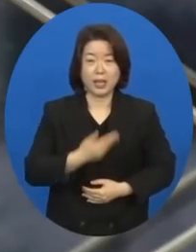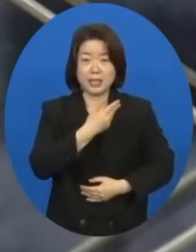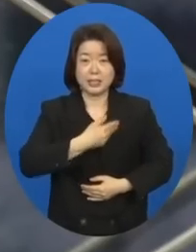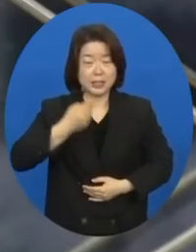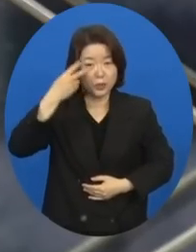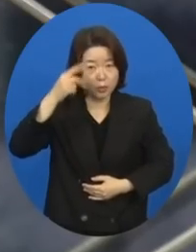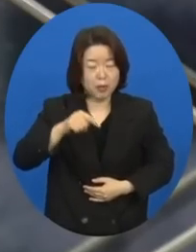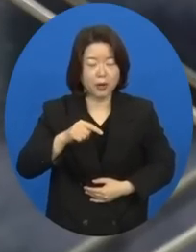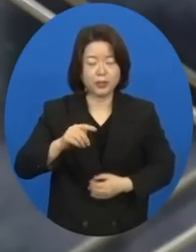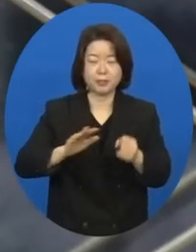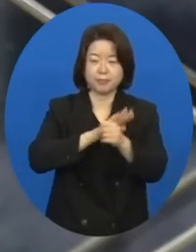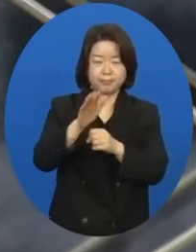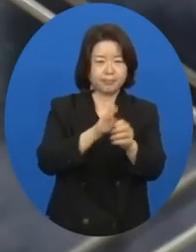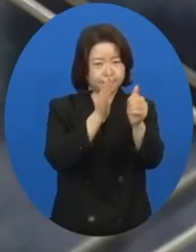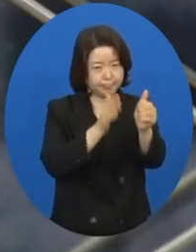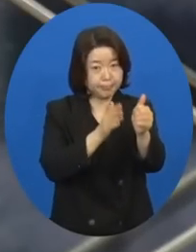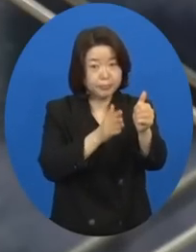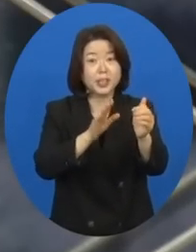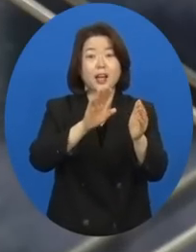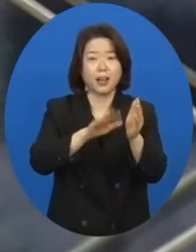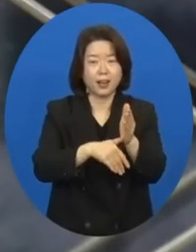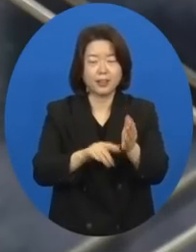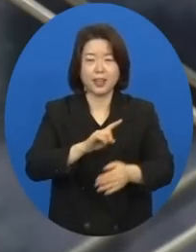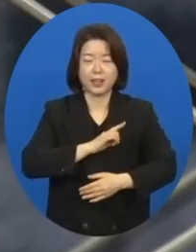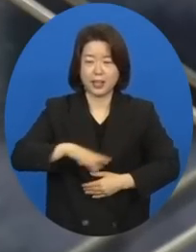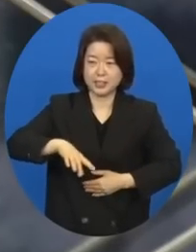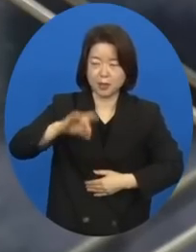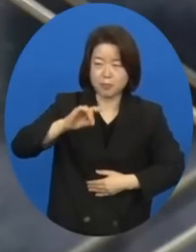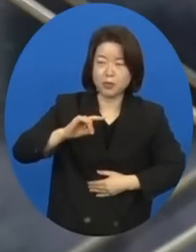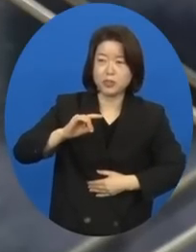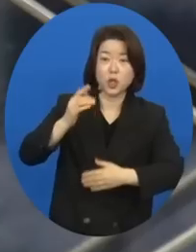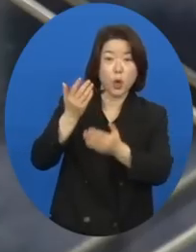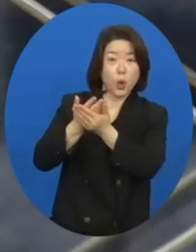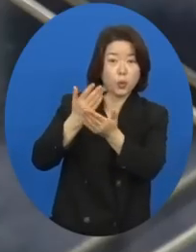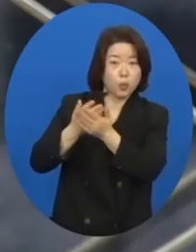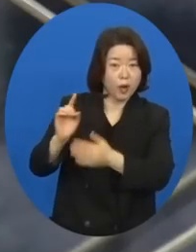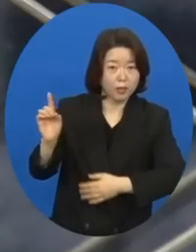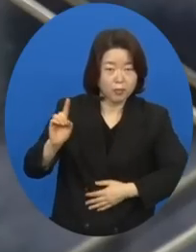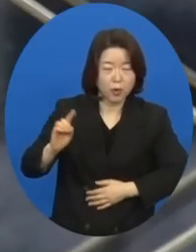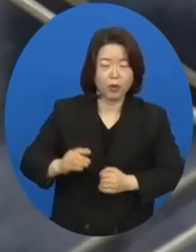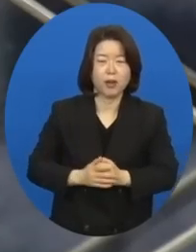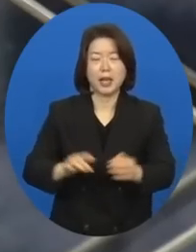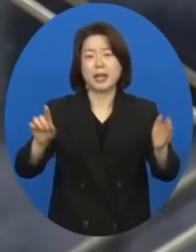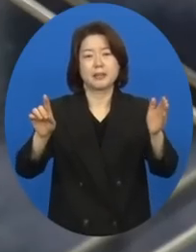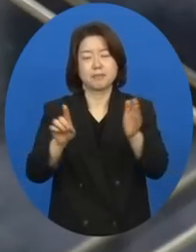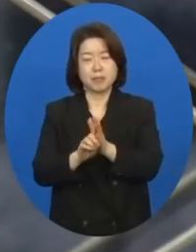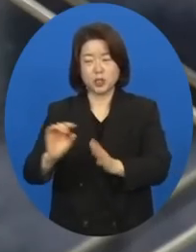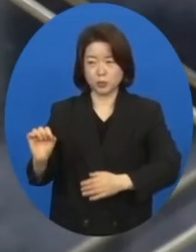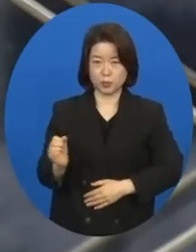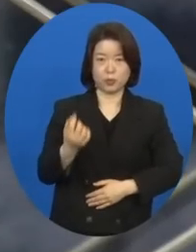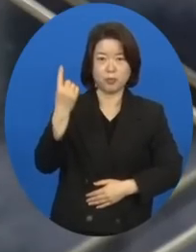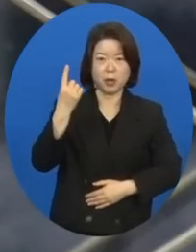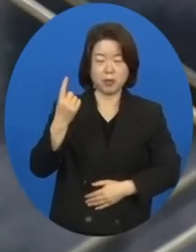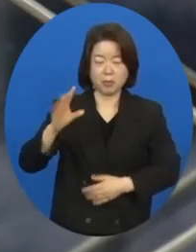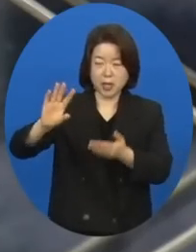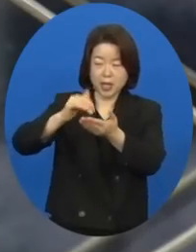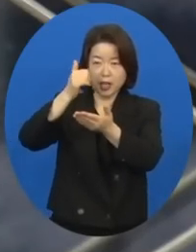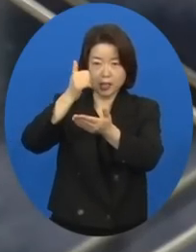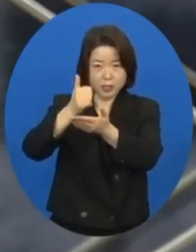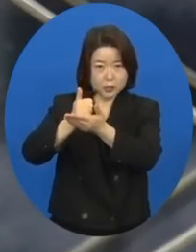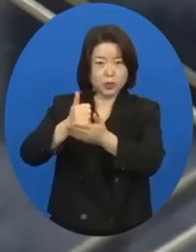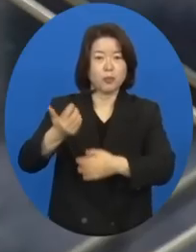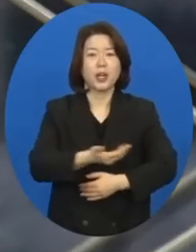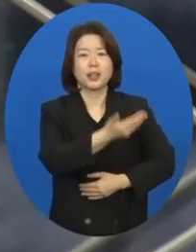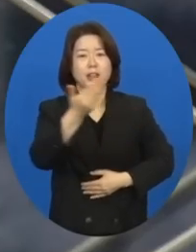그래서 사랑을 권면하면서 가장 먼저 구한 것이 17절에 믿음으로 말미암아 그리스도께서